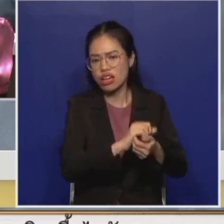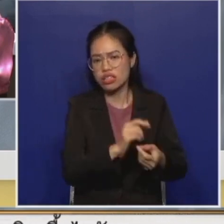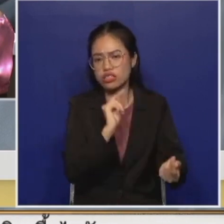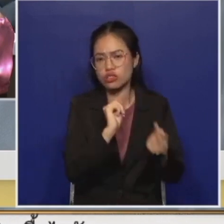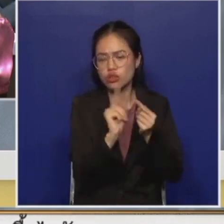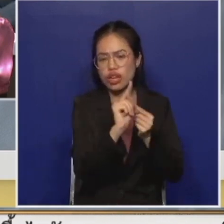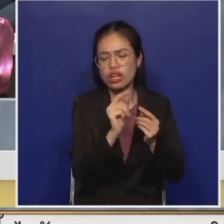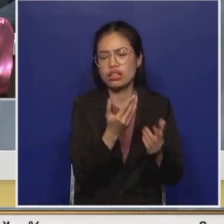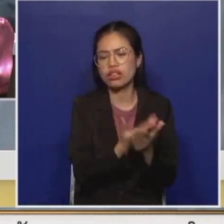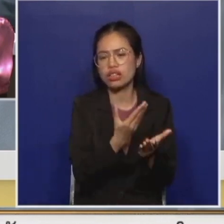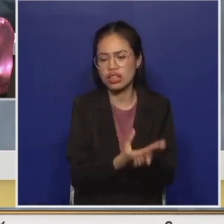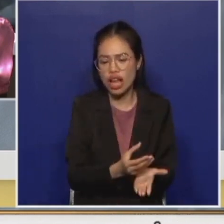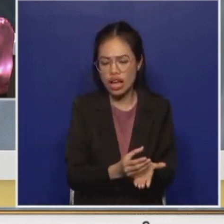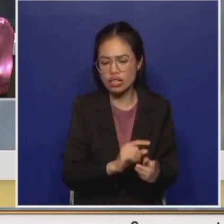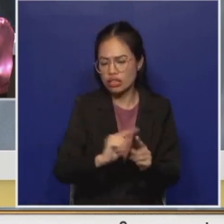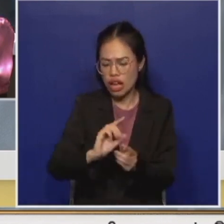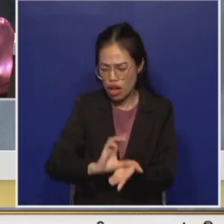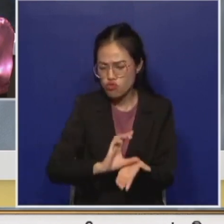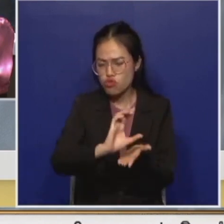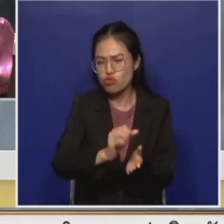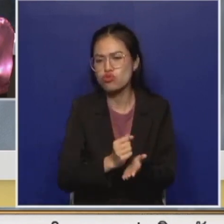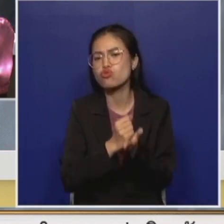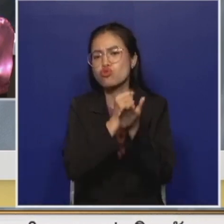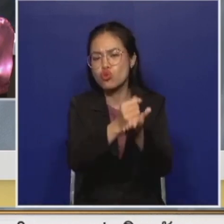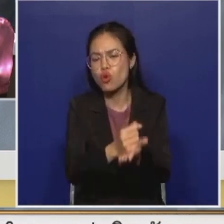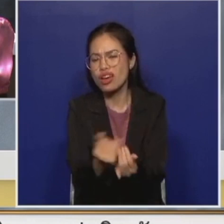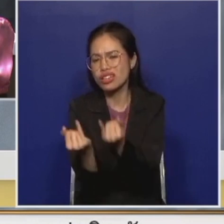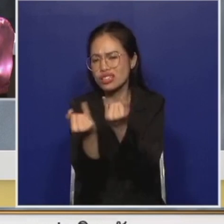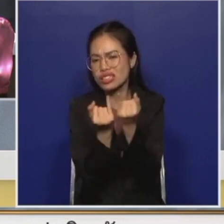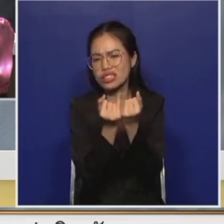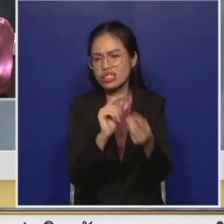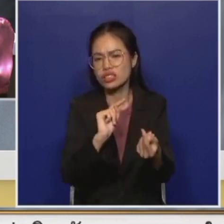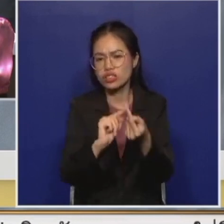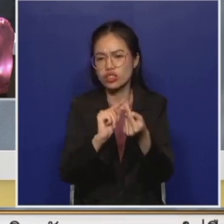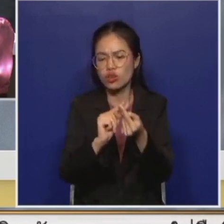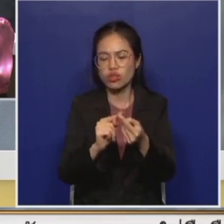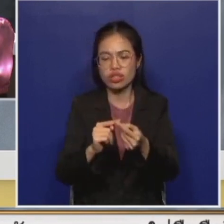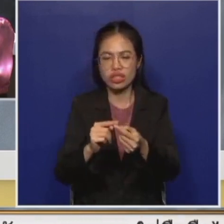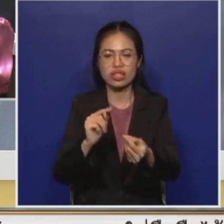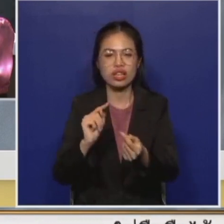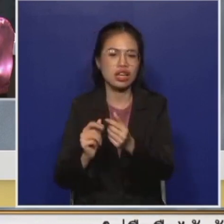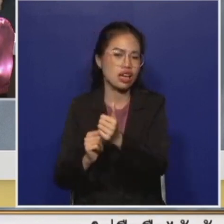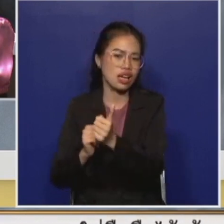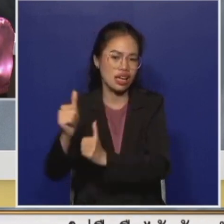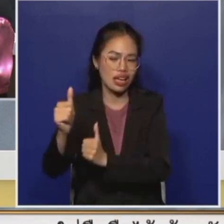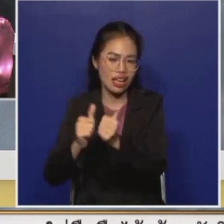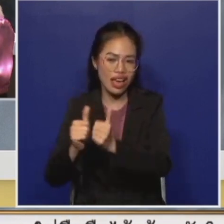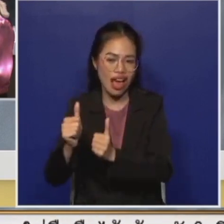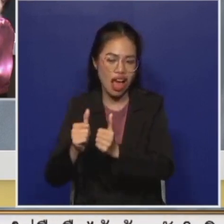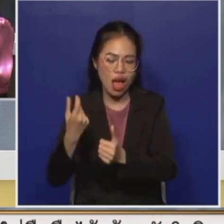เอ้อกกมทุนล้มประมูลล Elena ฟัย ฟ้า สาย สี ส Armedที่ท่าน สอน จีระยุ ห่ว สัอภิษ ปลาย